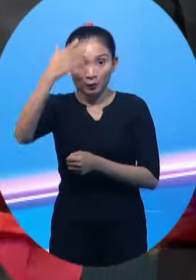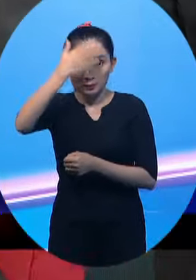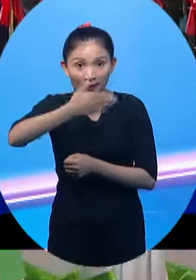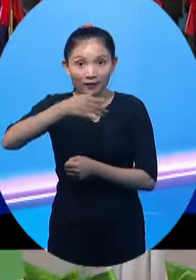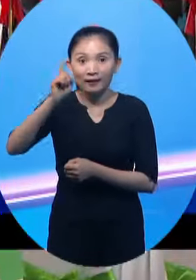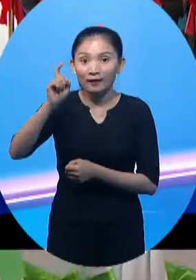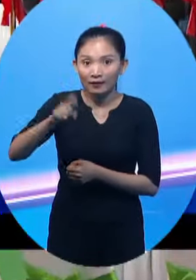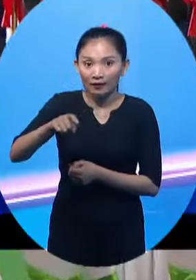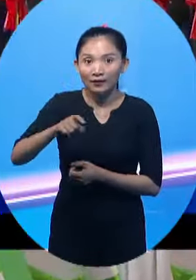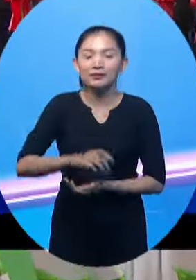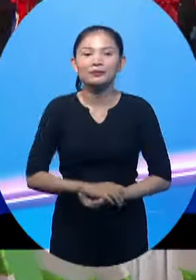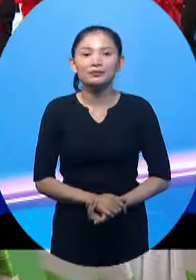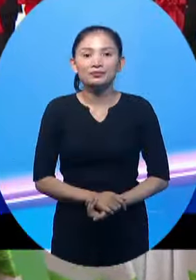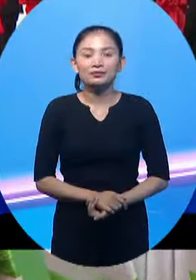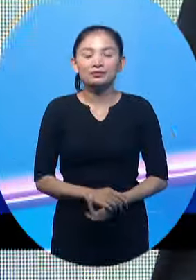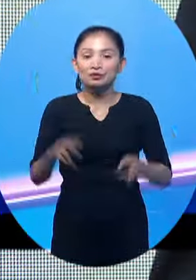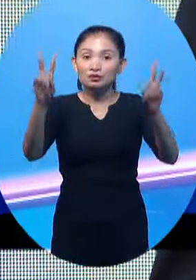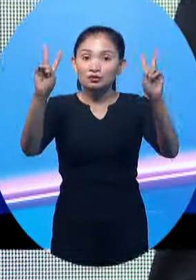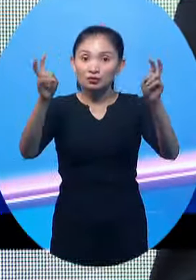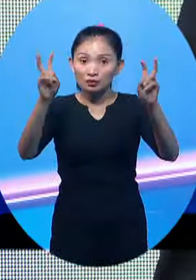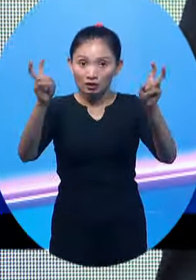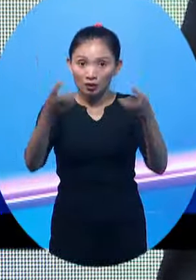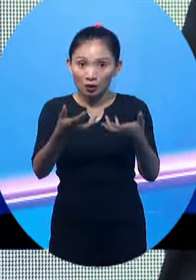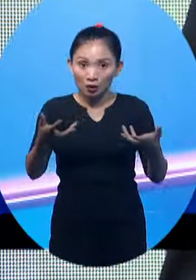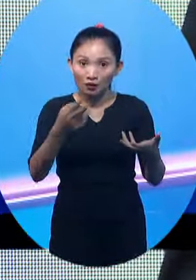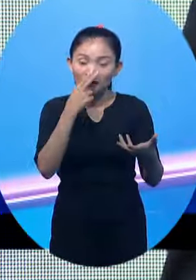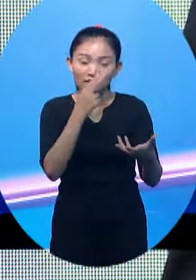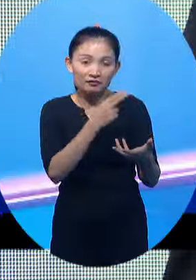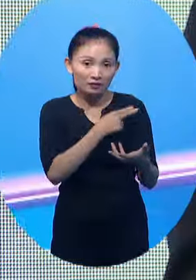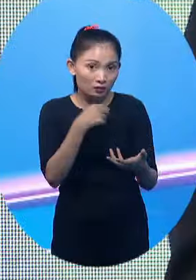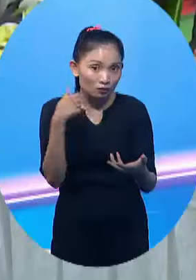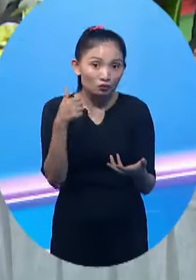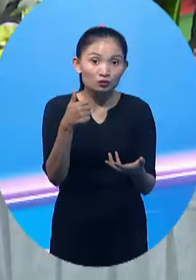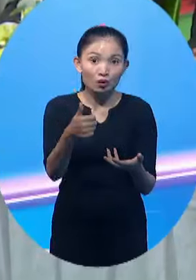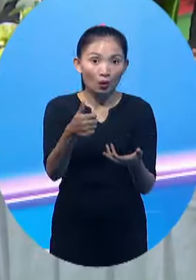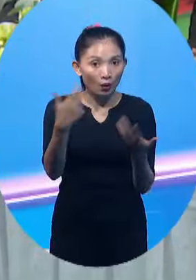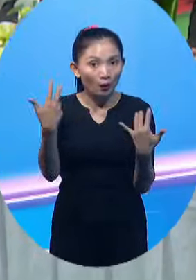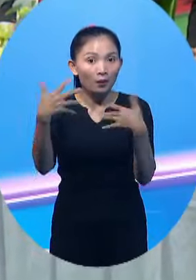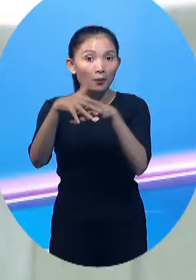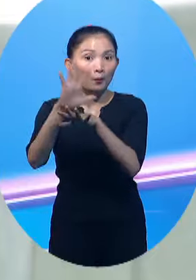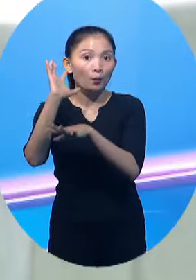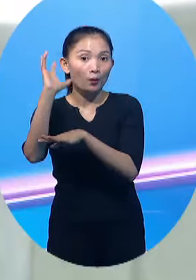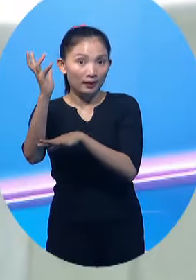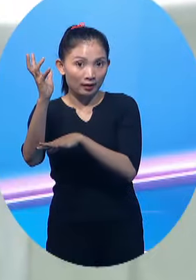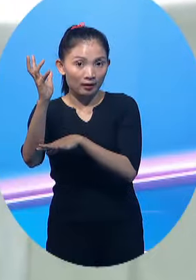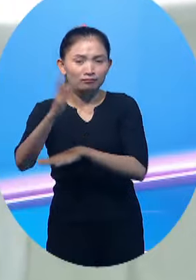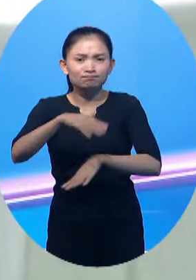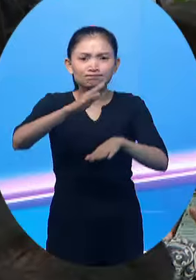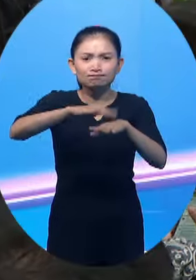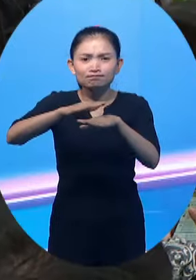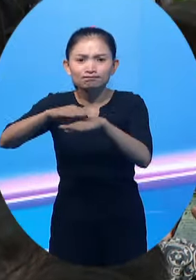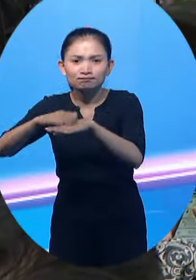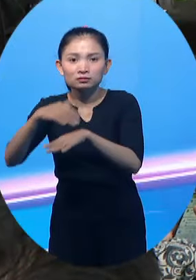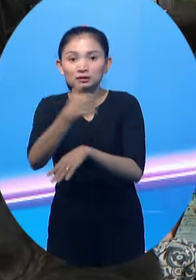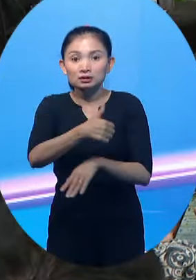Với chủ đề Hàng Việt tiêu biểu hội nhập quốc tế, sự kiện tiếp tục hướng đến mục tiêu thực hiện hiệu quả cuộc vận động người Việt Nam ưu tiên dùng hàng Việt Nam